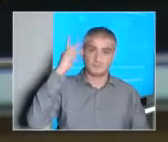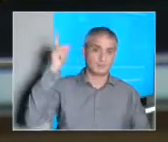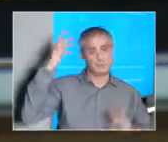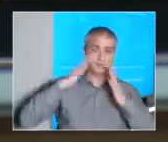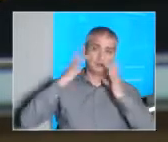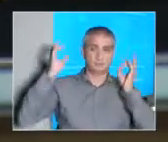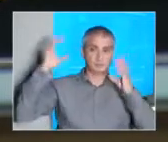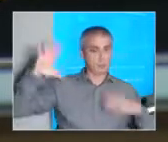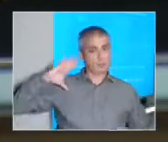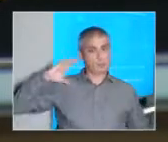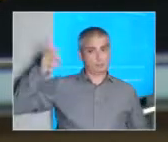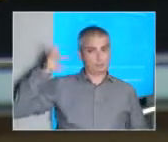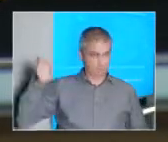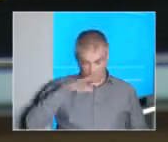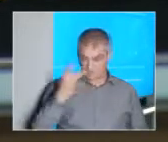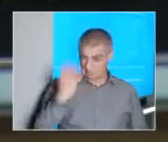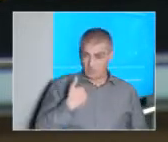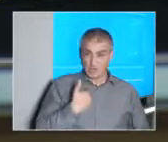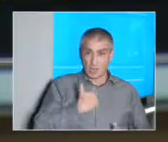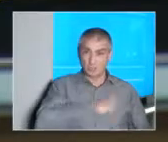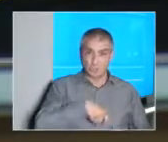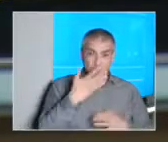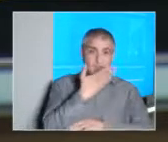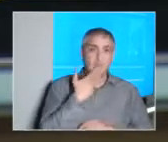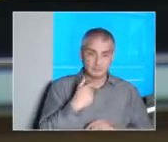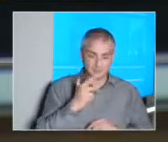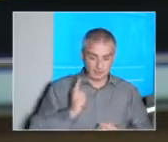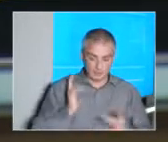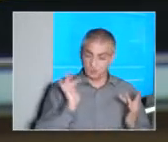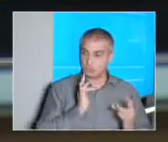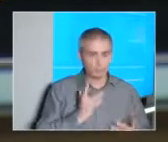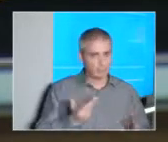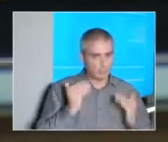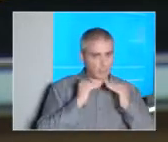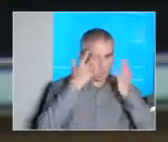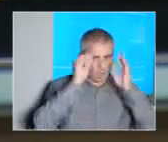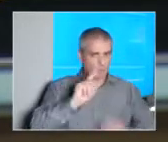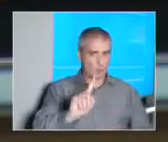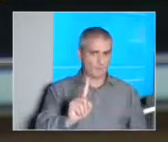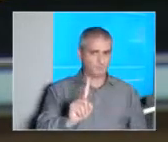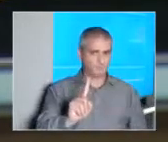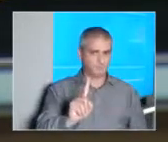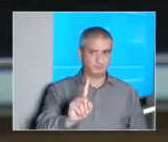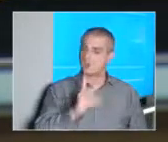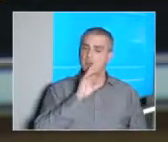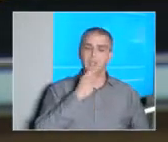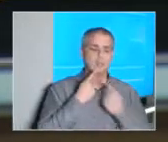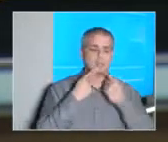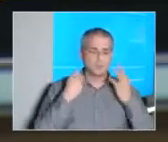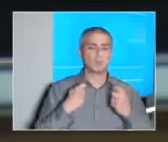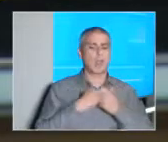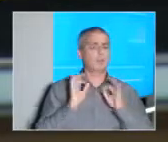בסוויטו שהם יושבים ויבקרו ראש עיר במדינת ישראל ברמה הבין אישית, לא ראוי. אין לי שום בעיה עם דיון